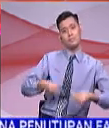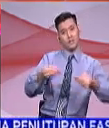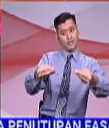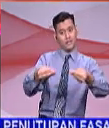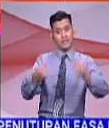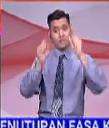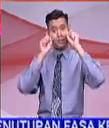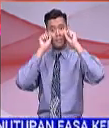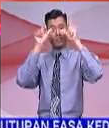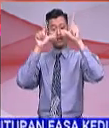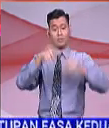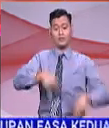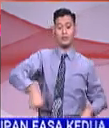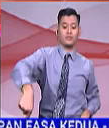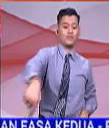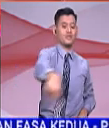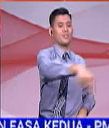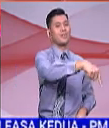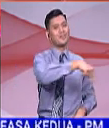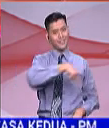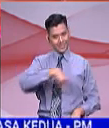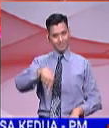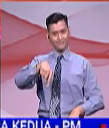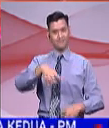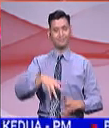kesedaran berterusan kepada masyarakat.